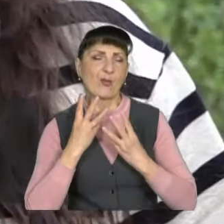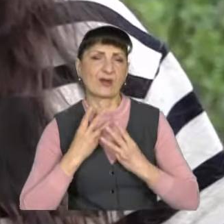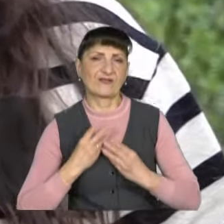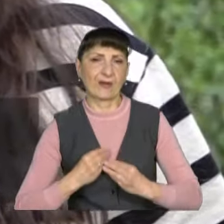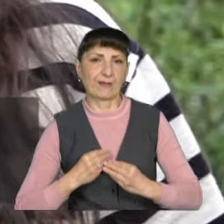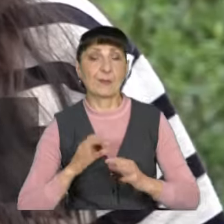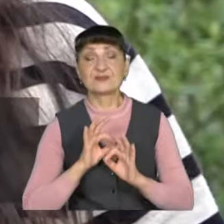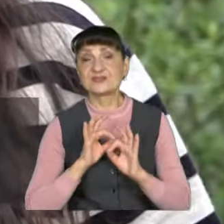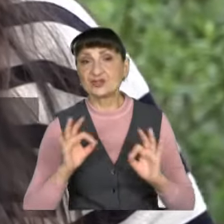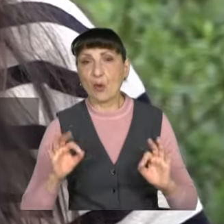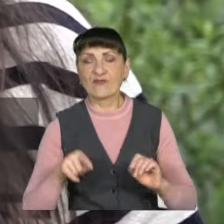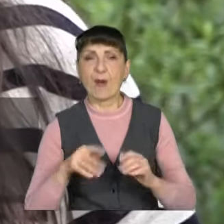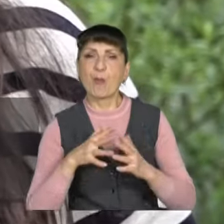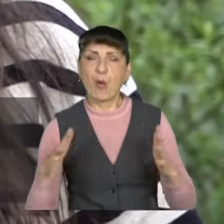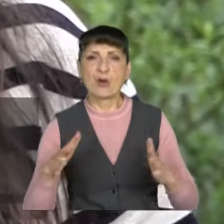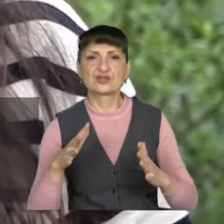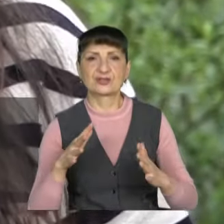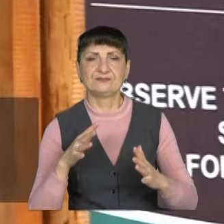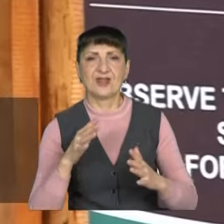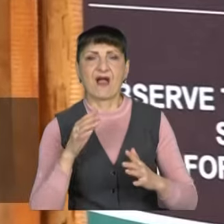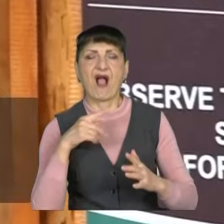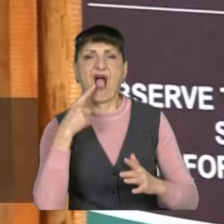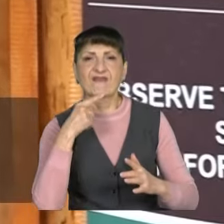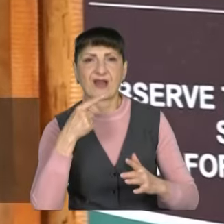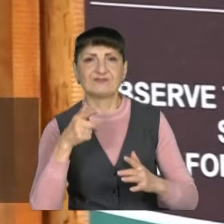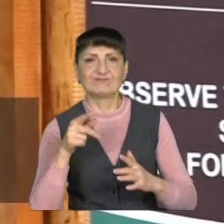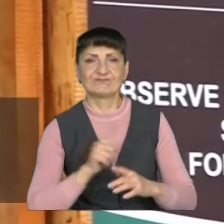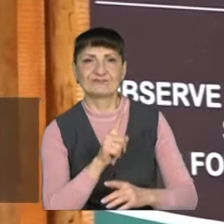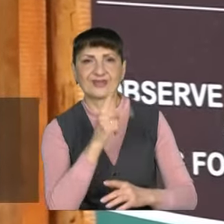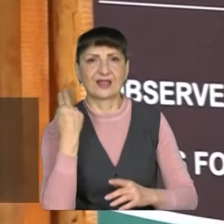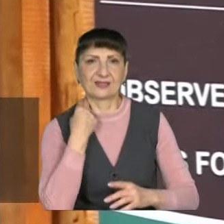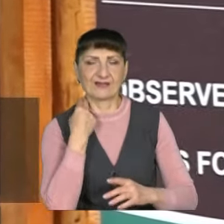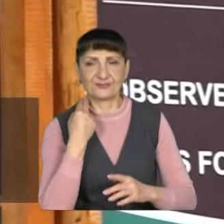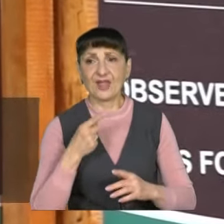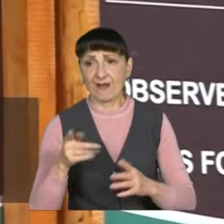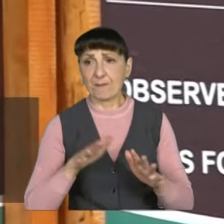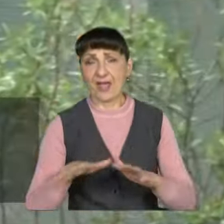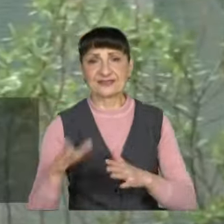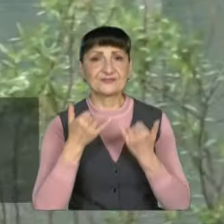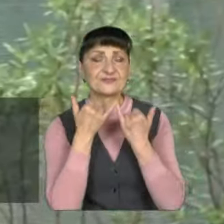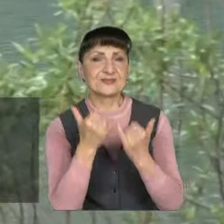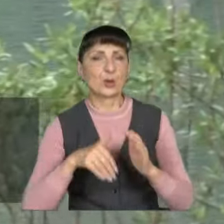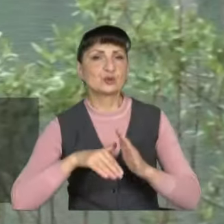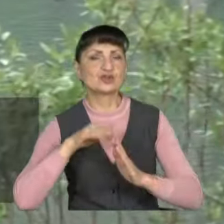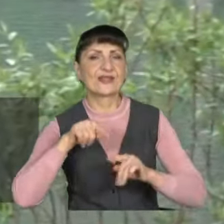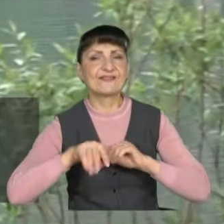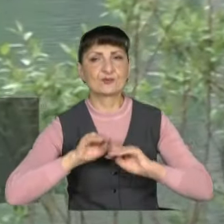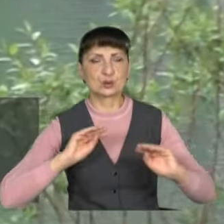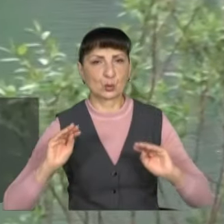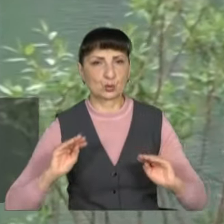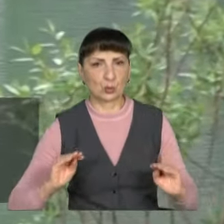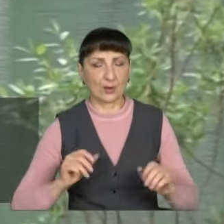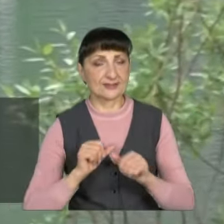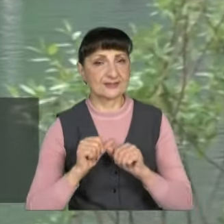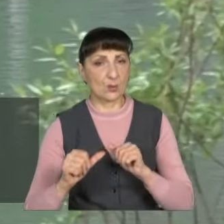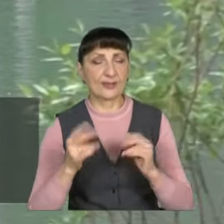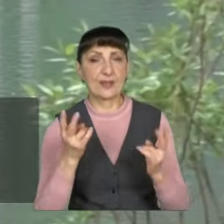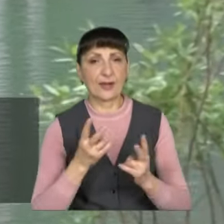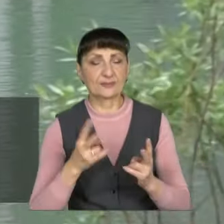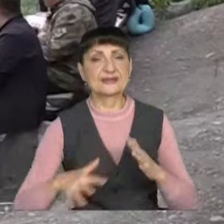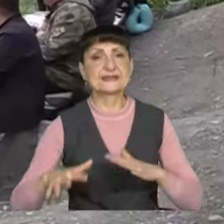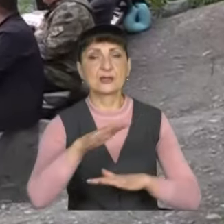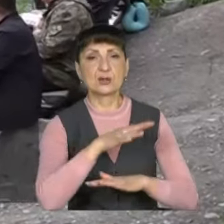Было бы здорово, если бы было больше англоговорящих гидов. Основная работа в туристических местах направлена на улучшение инфраструктуры. Особенно она необходима